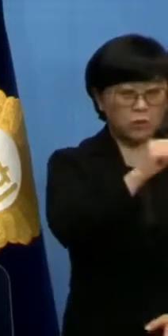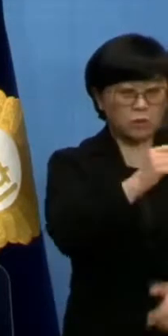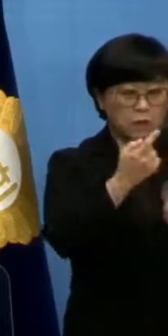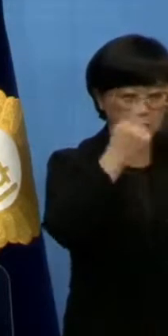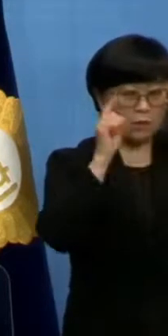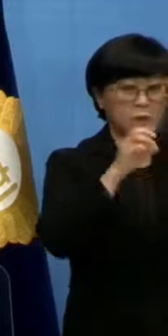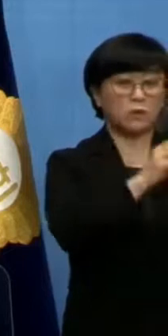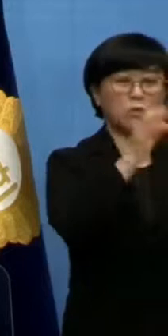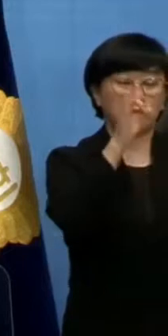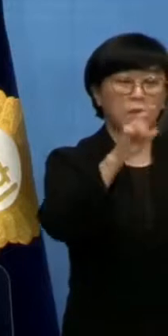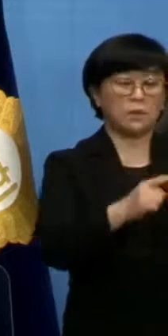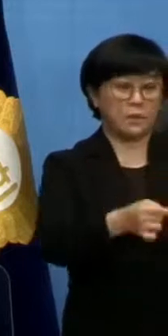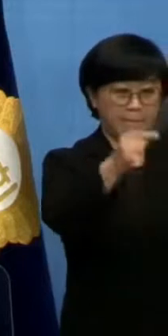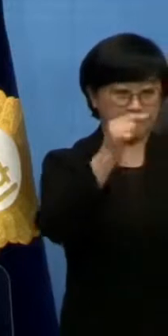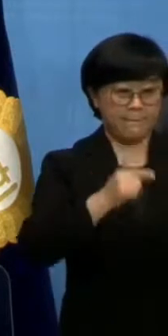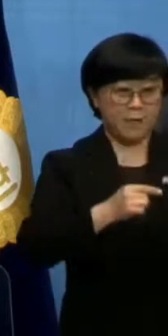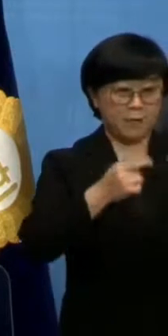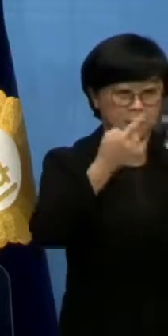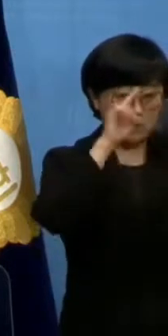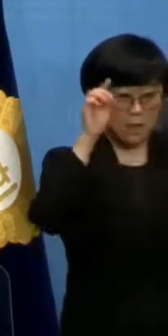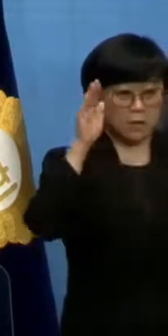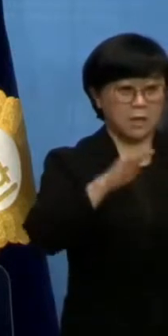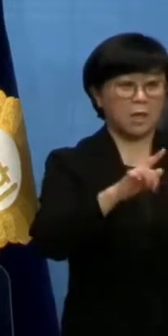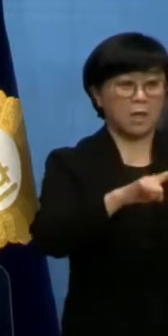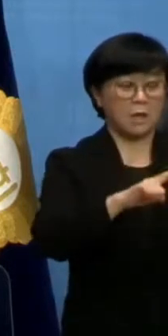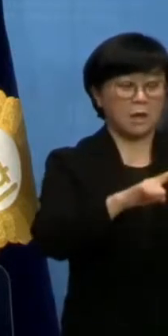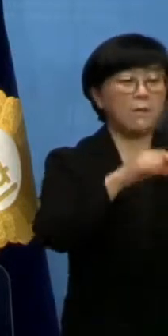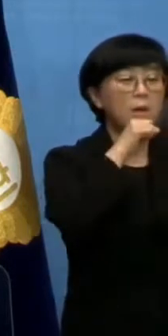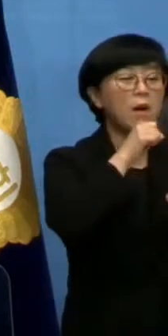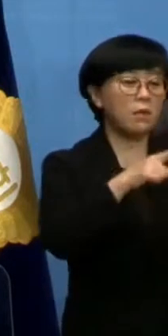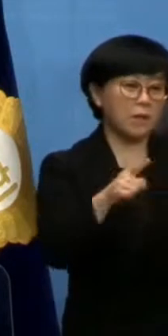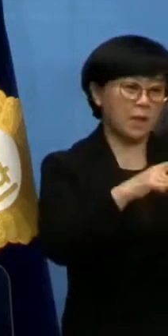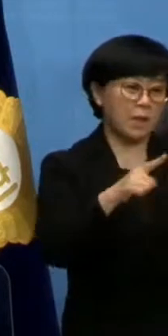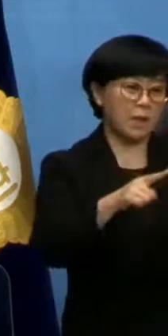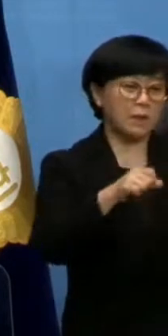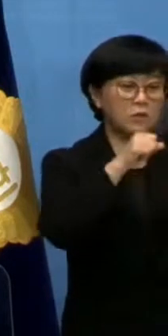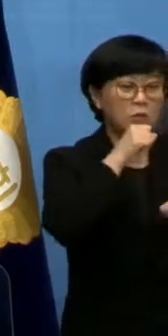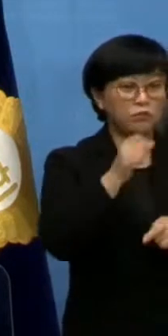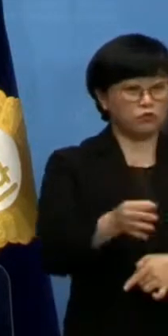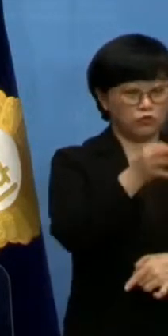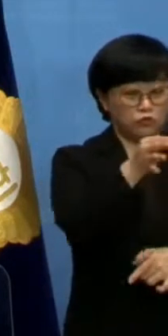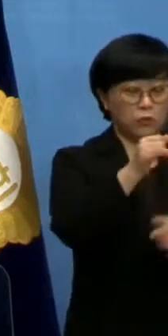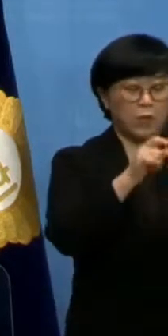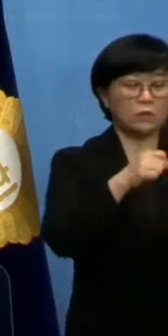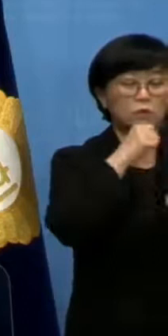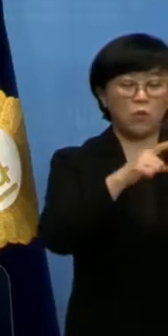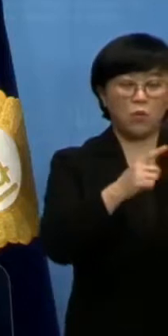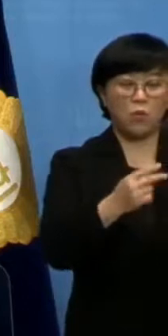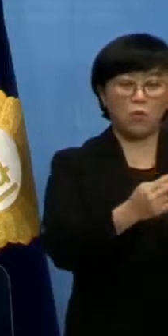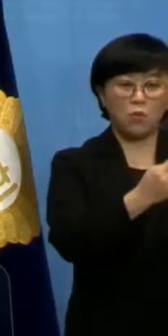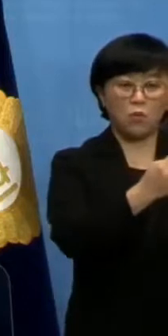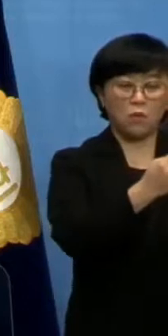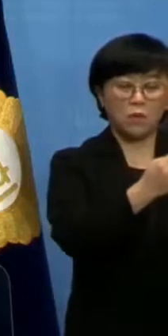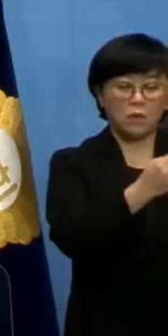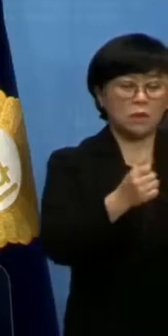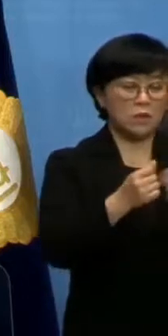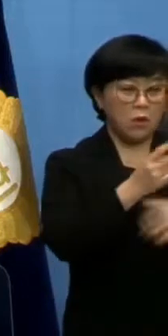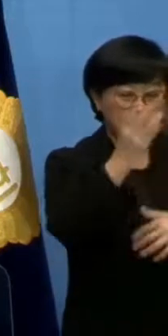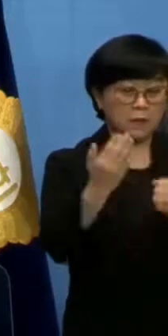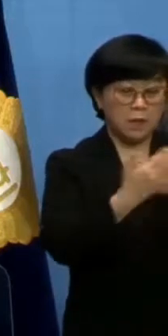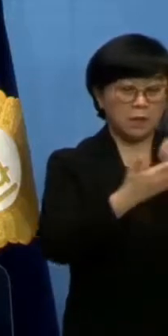운동에 참여하는 대학생에게는 대학평가 가산점을 부여 재정지원 등 각종 혜택을